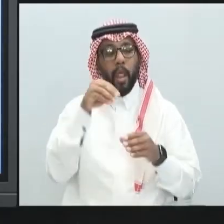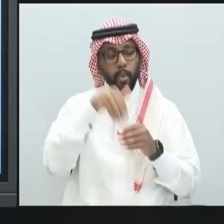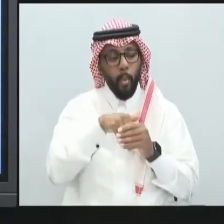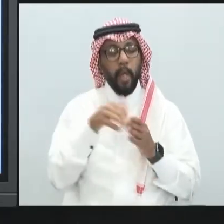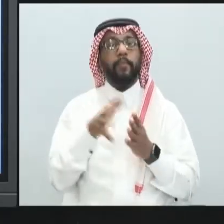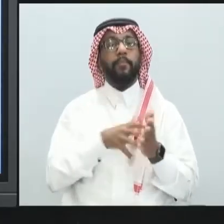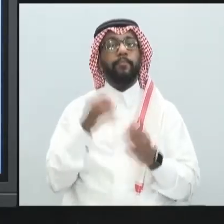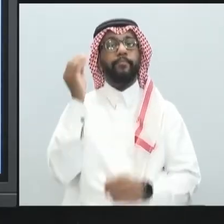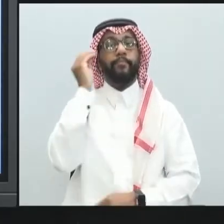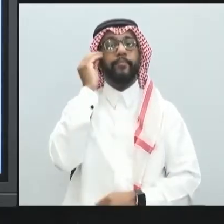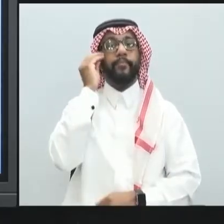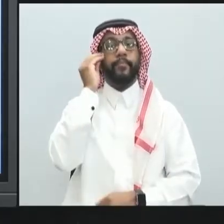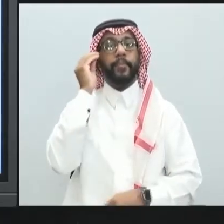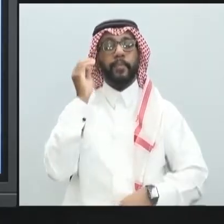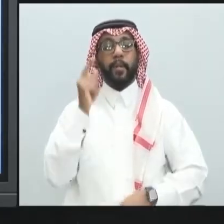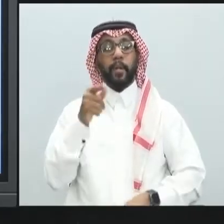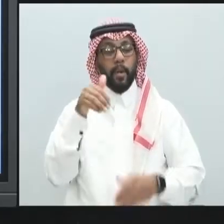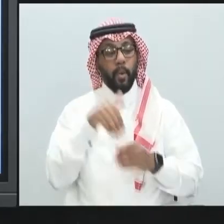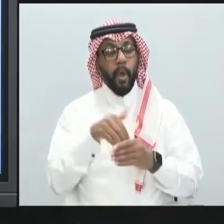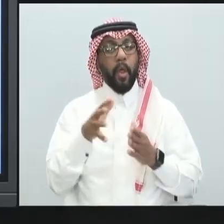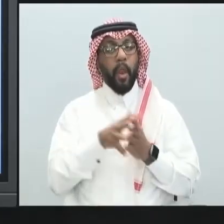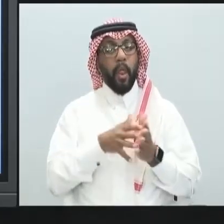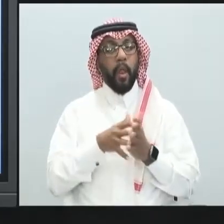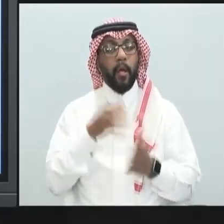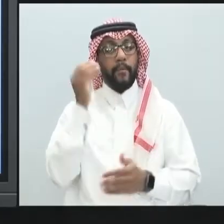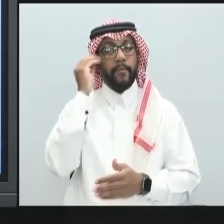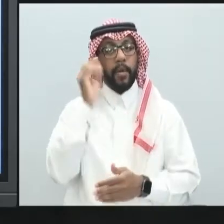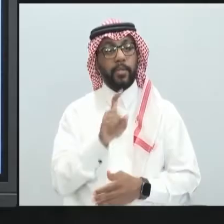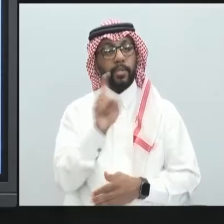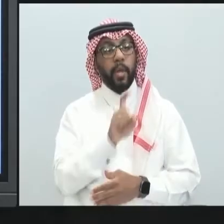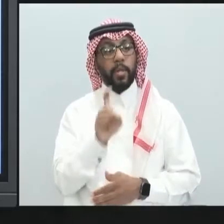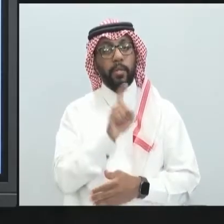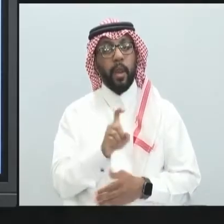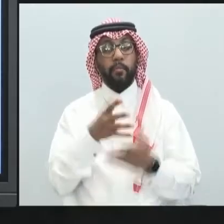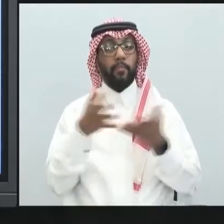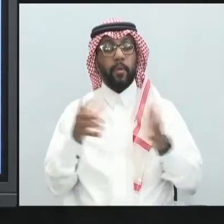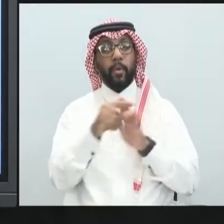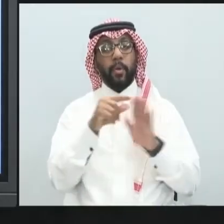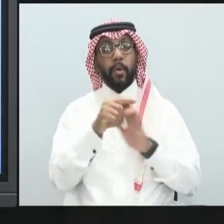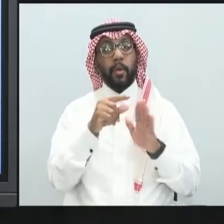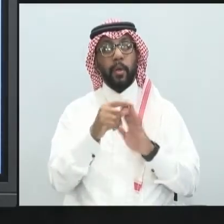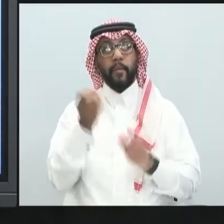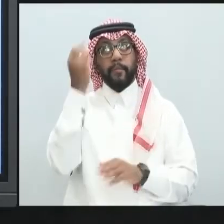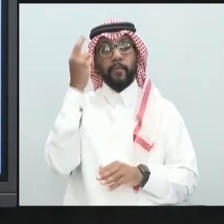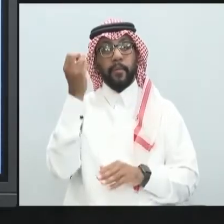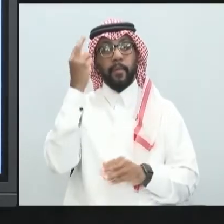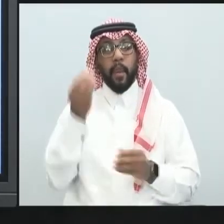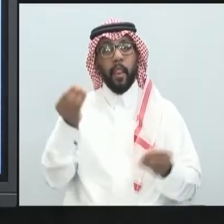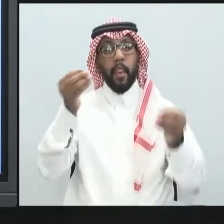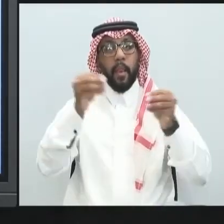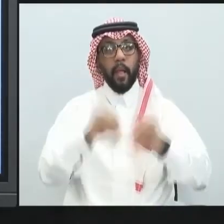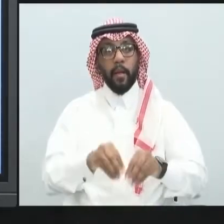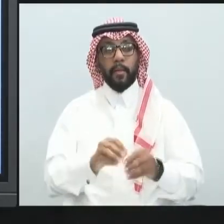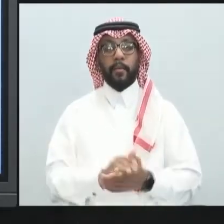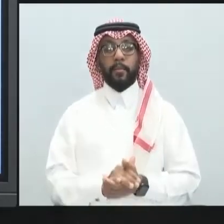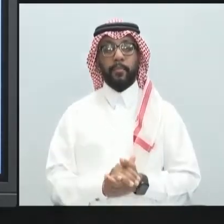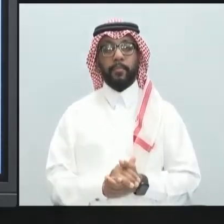ثم بعد ذلك اضعوا اسئله وعناوين للفقرات داخل النص